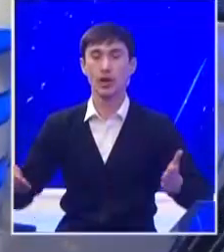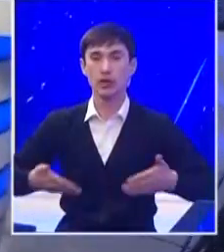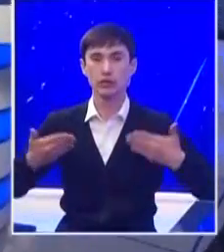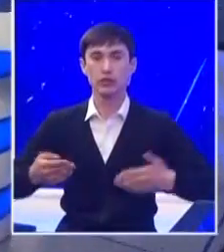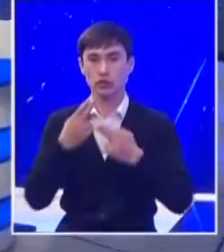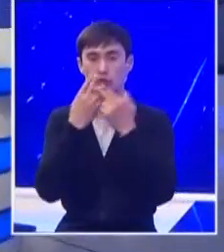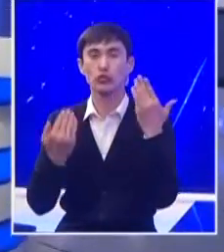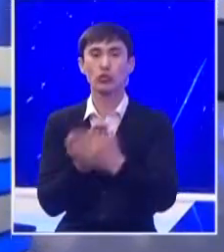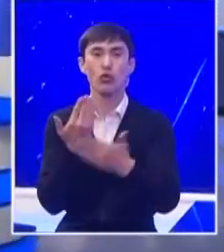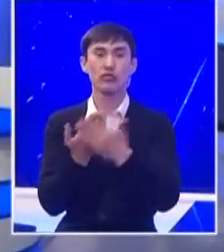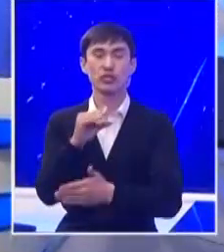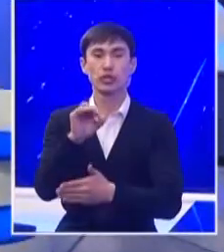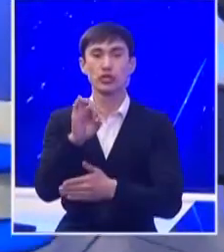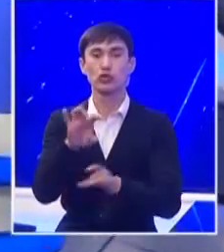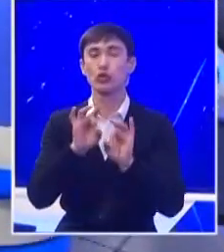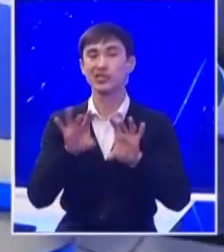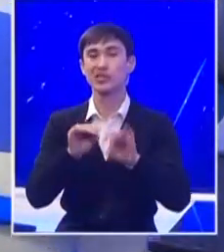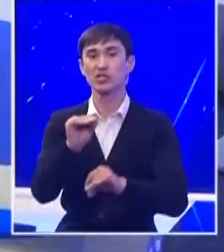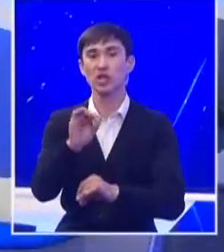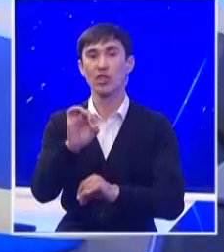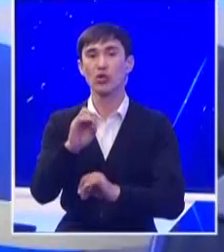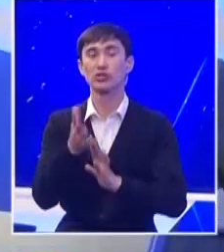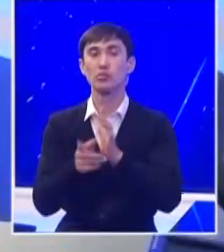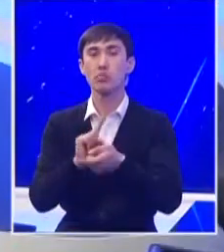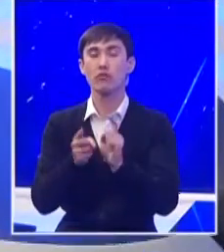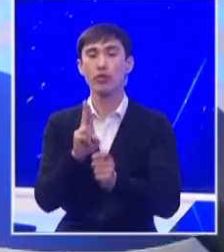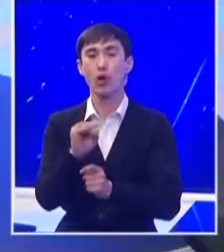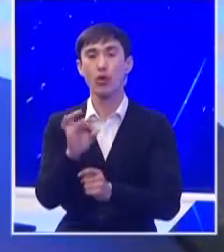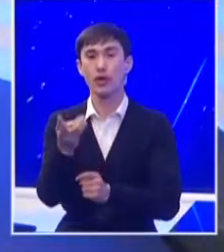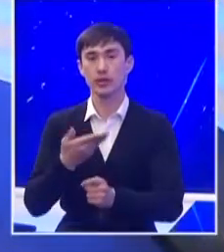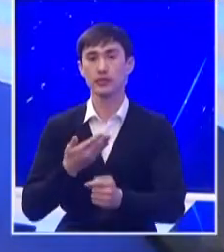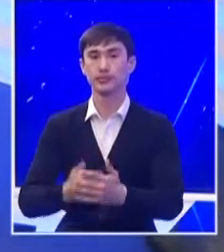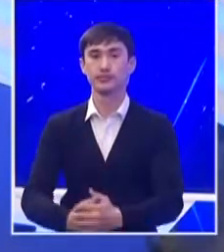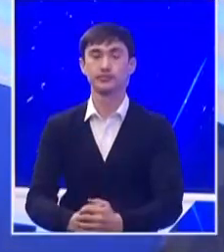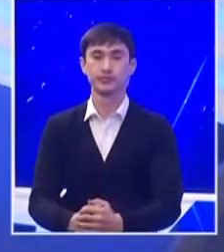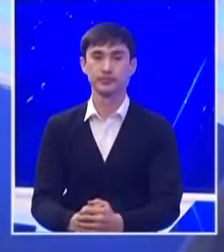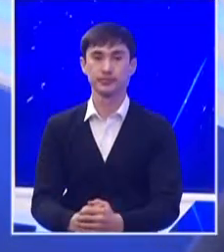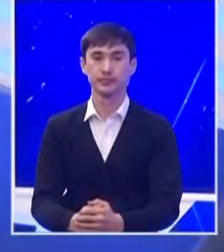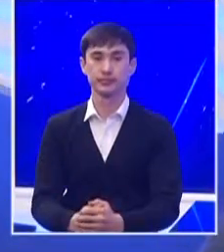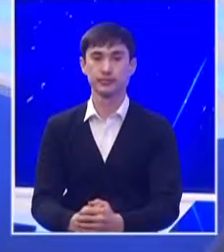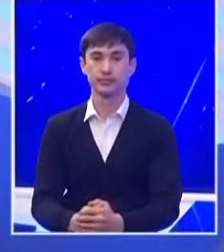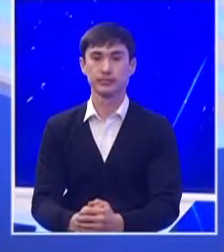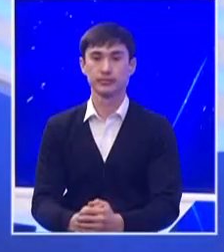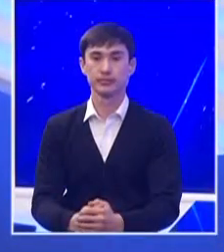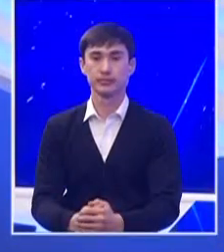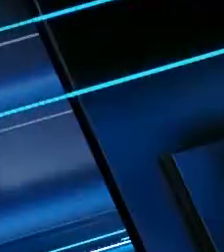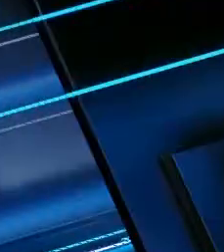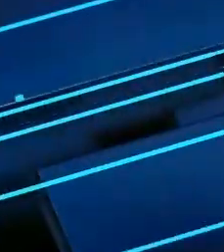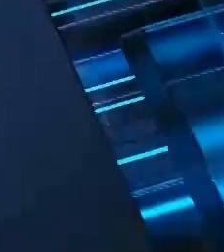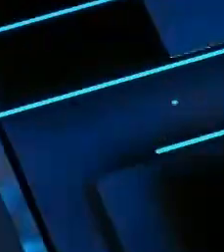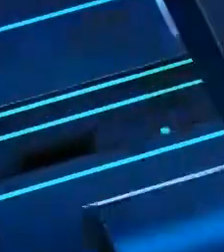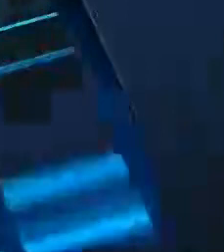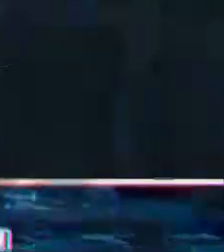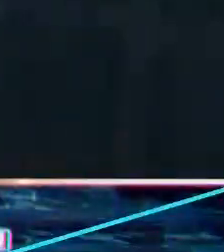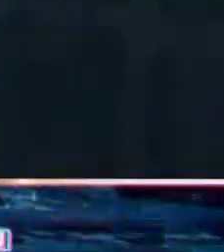Здравствуйте, в эфире телеканала «Читацу новости», в студии Жандос Назарбаев, сурдоперевод Даурена Абдрасилова. И в начале выпуска коротко о главном.